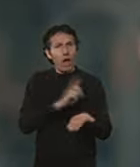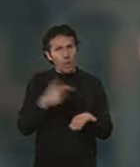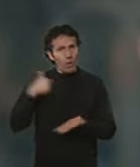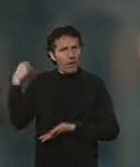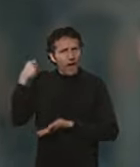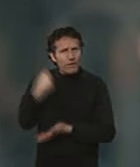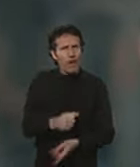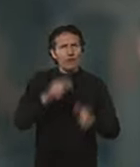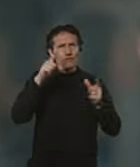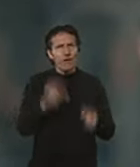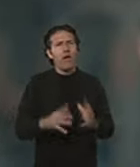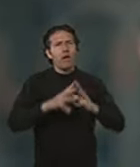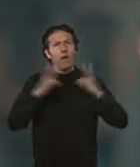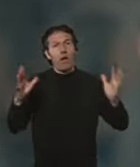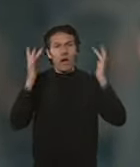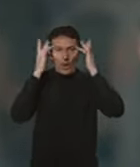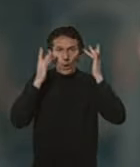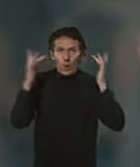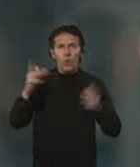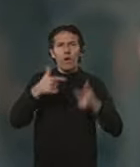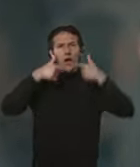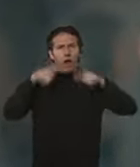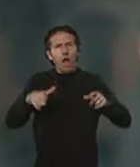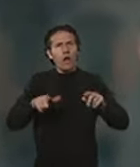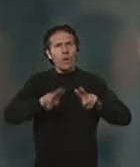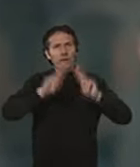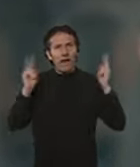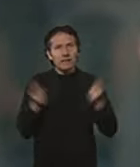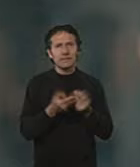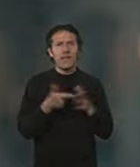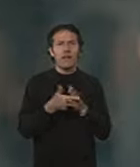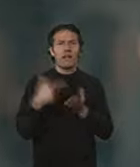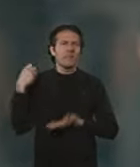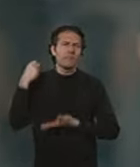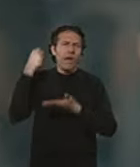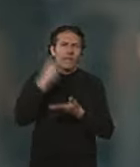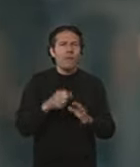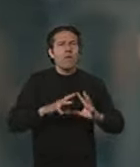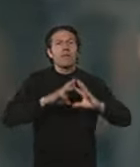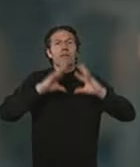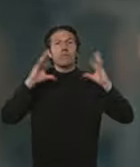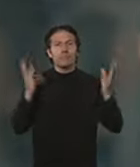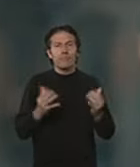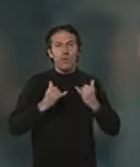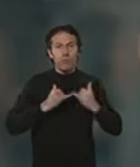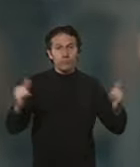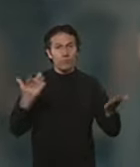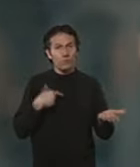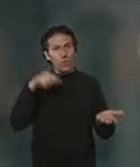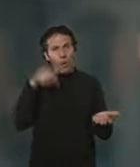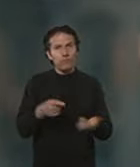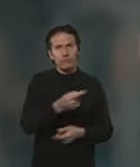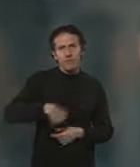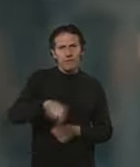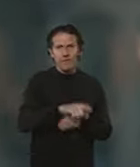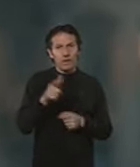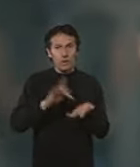héritiers d'une grande culture d'une langue universelle d'un patrimoine immense ce patrimoine nous oblige